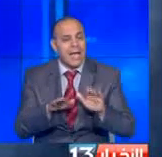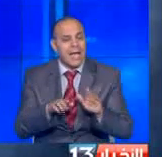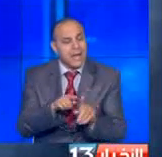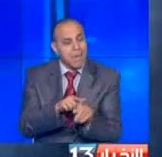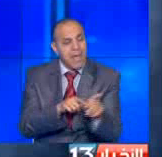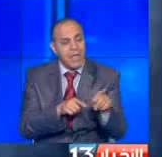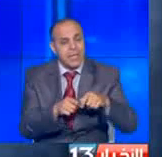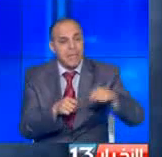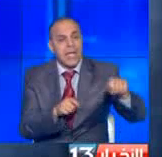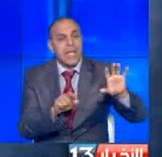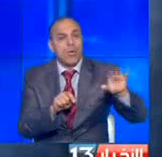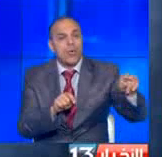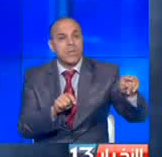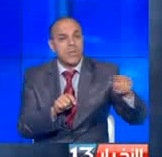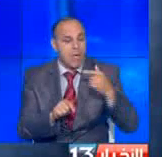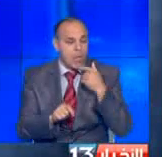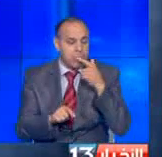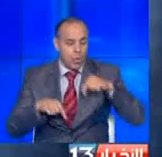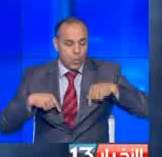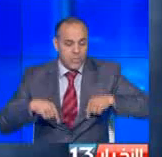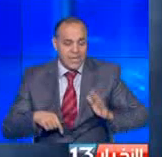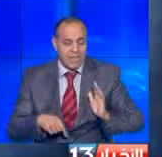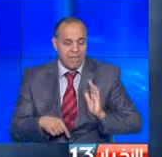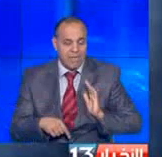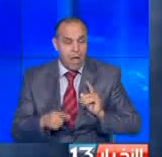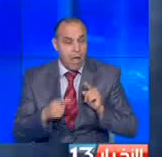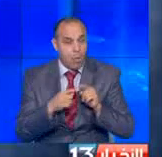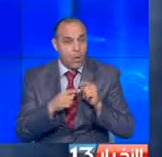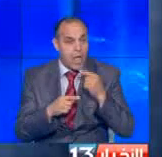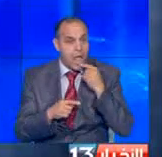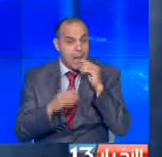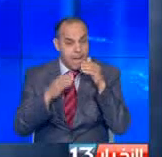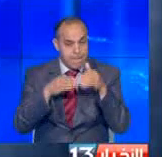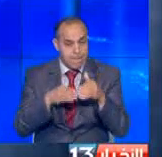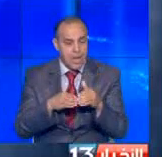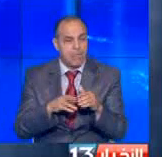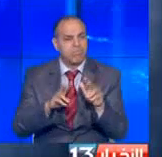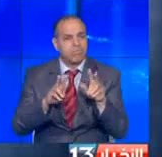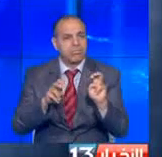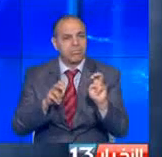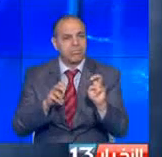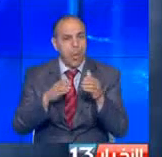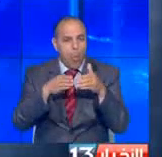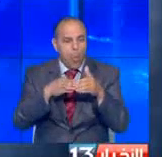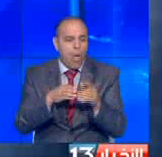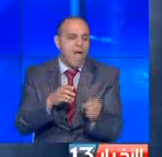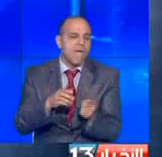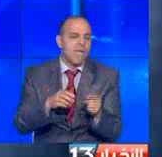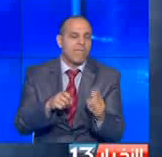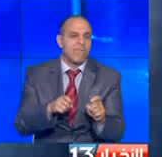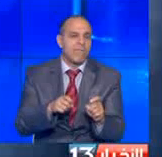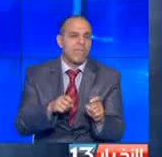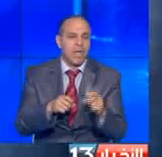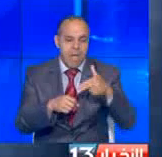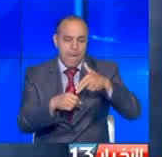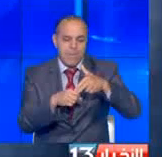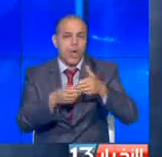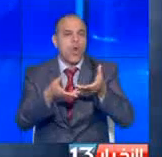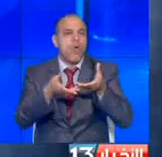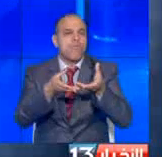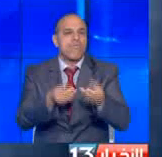قرقنه بله وزاره الدفاع الوطني في الغرف قال ان المركب توقف عن الابحار بسبب نفاذ